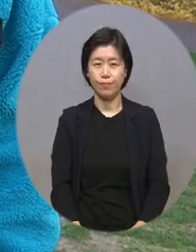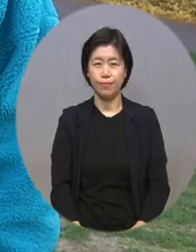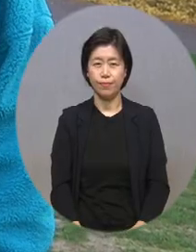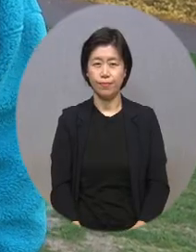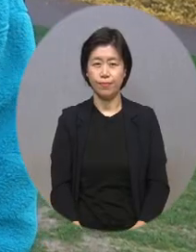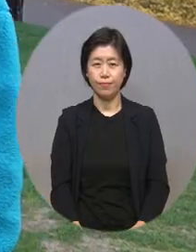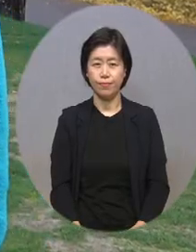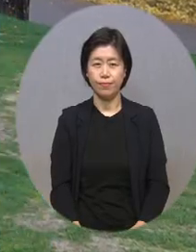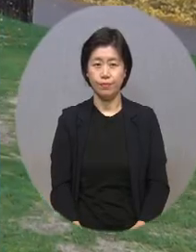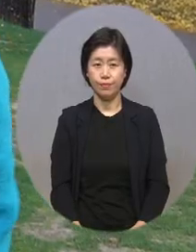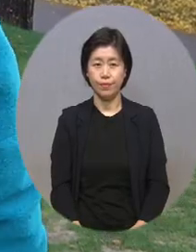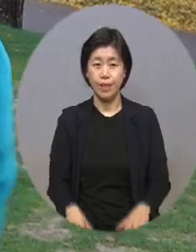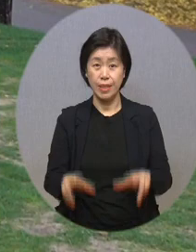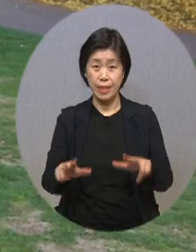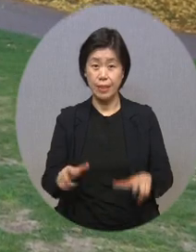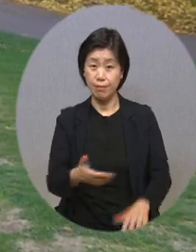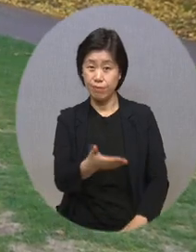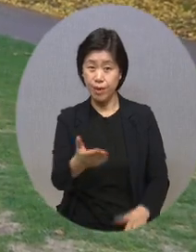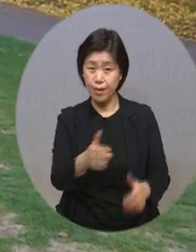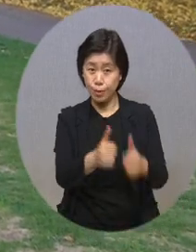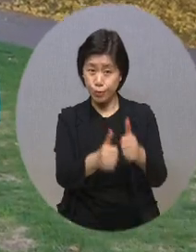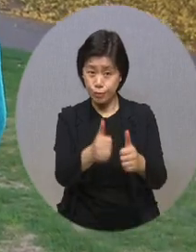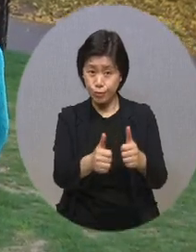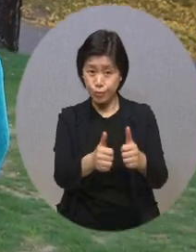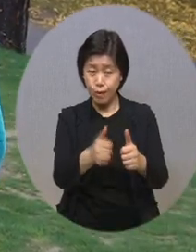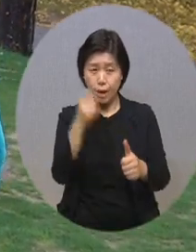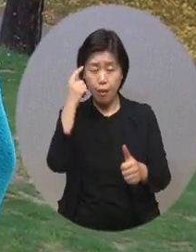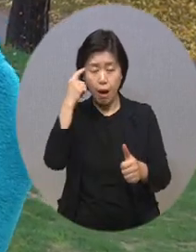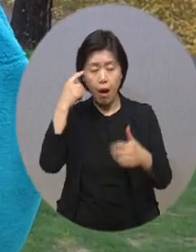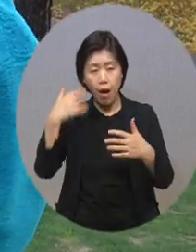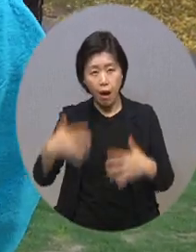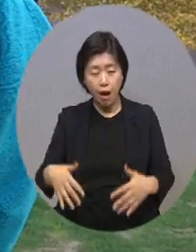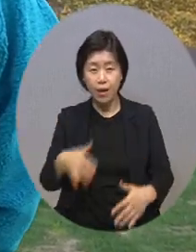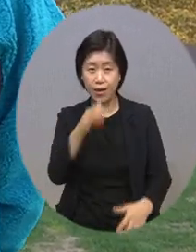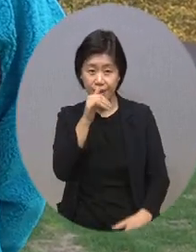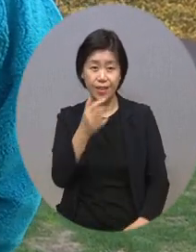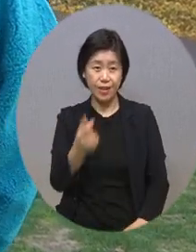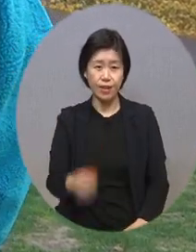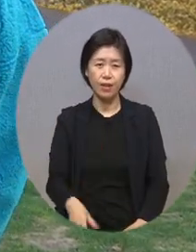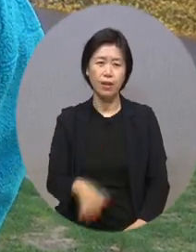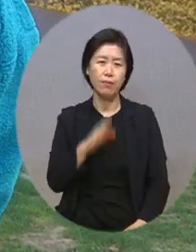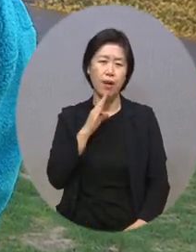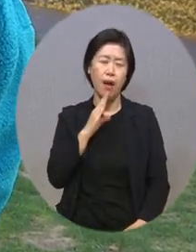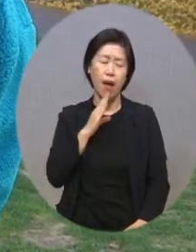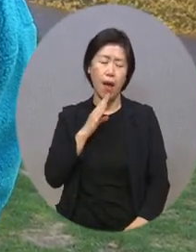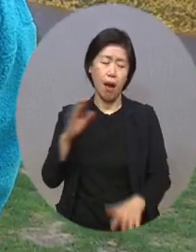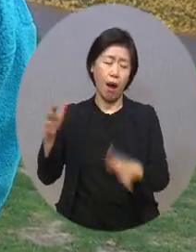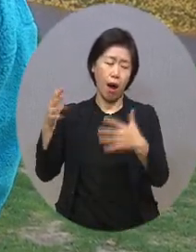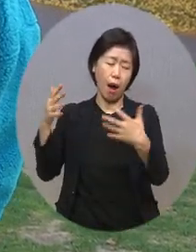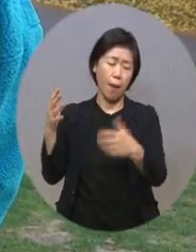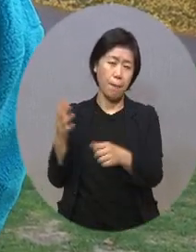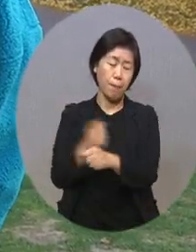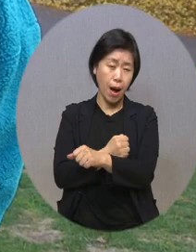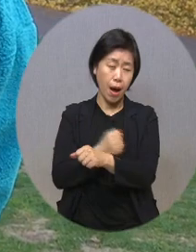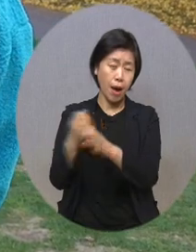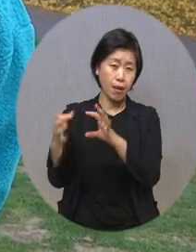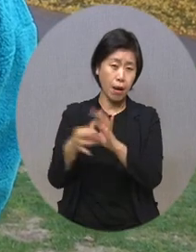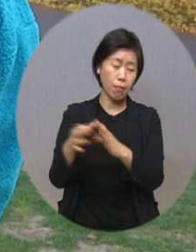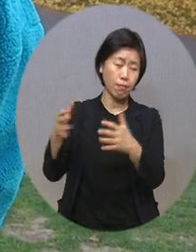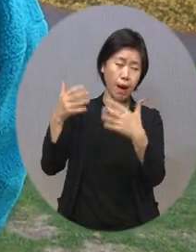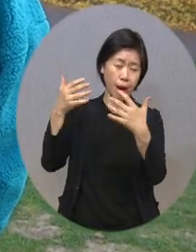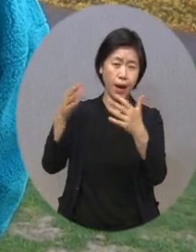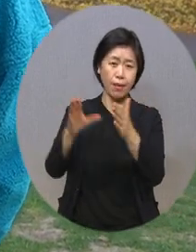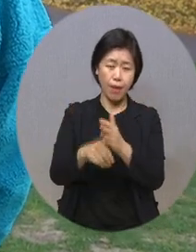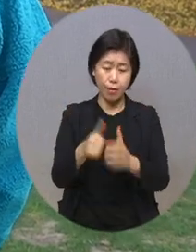자, 지금쯤 되면 선수들도 이 멘탈적으로 많이 지치겠죠? 그렇죠. 이렇게 강한 바람을 계속 맞으면서 플레이하는